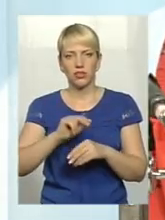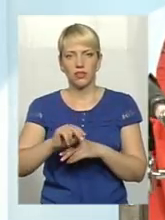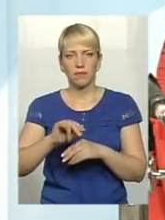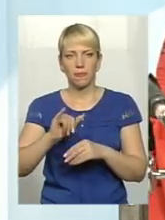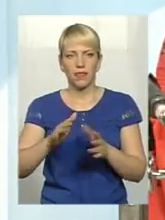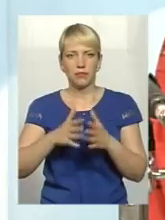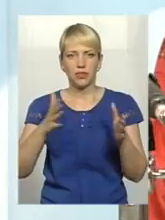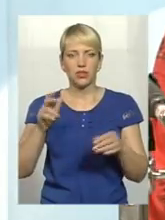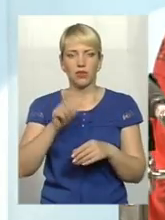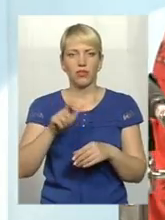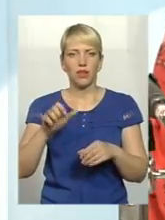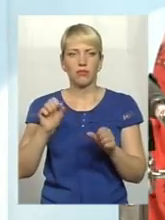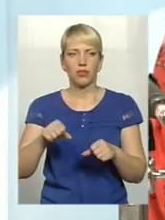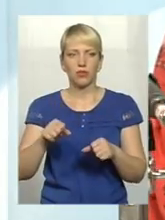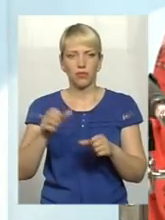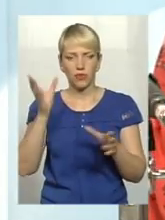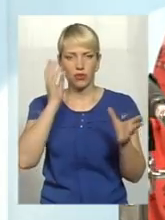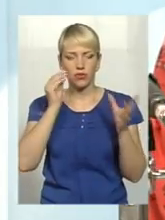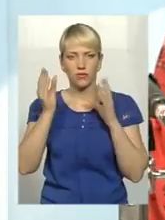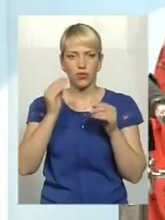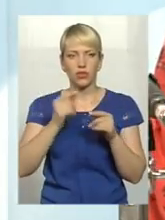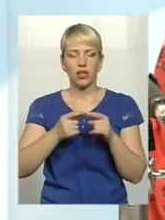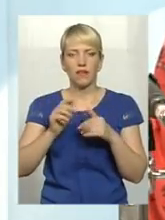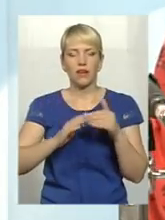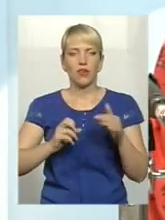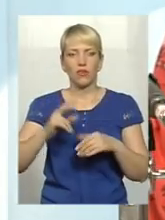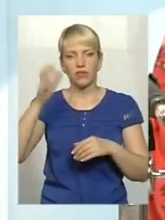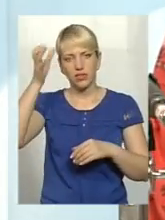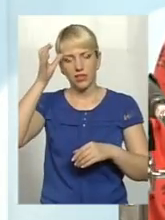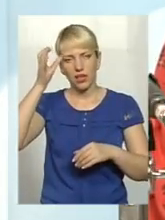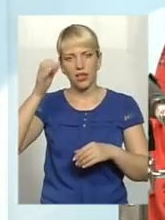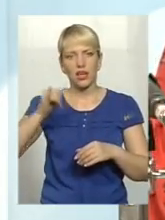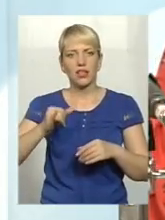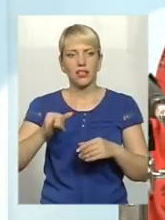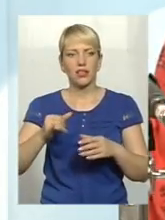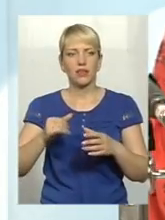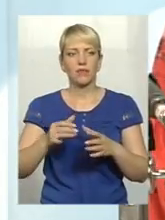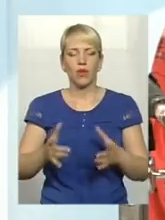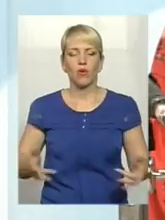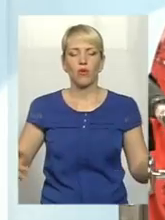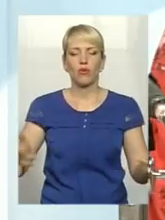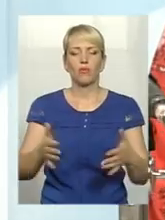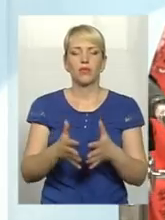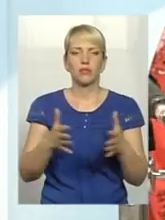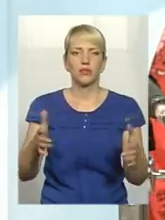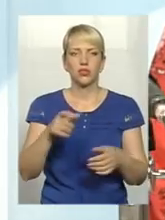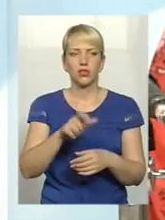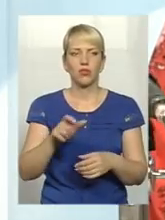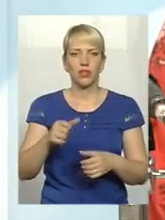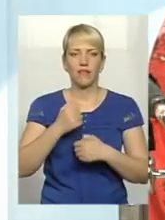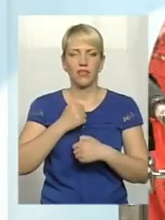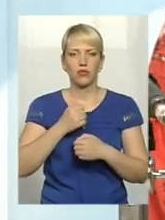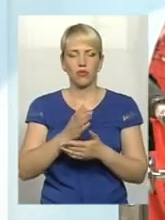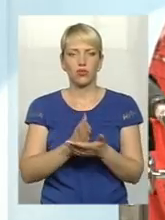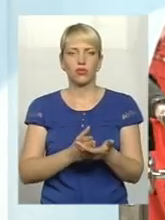більше людей могло усвоїти ті фахові знання і охопити більшу категорію військовослужбовців.